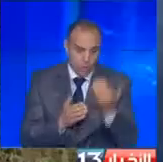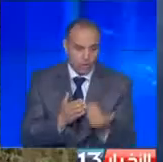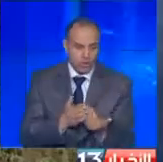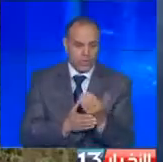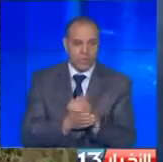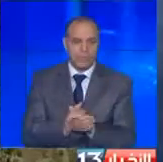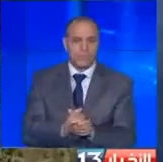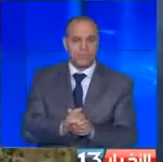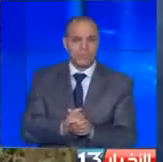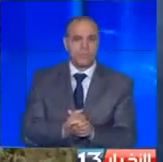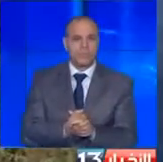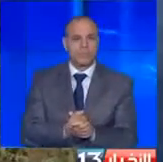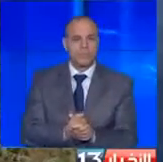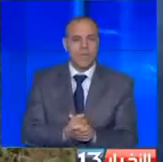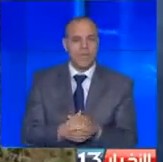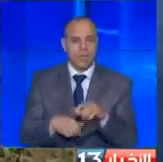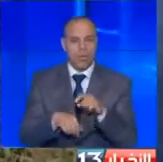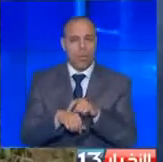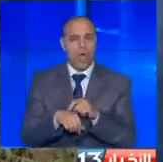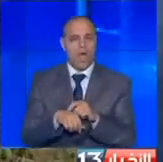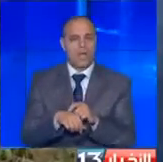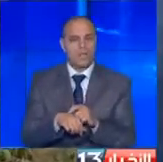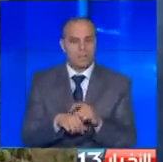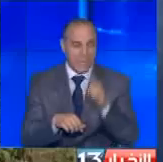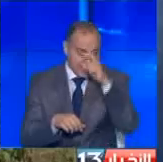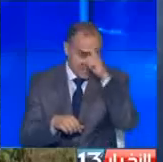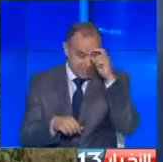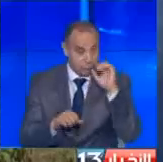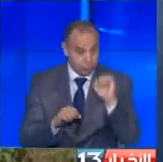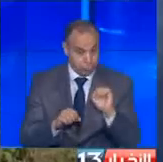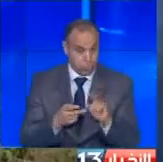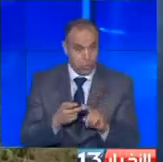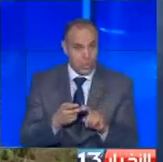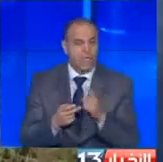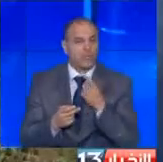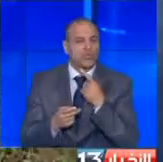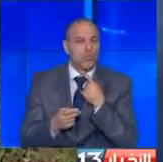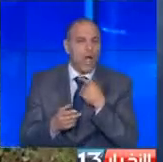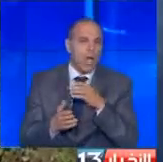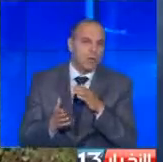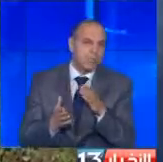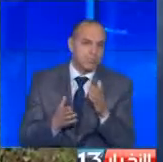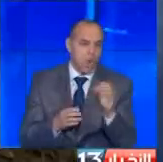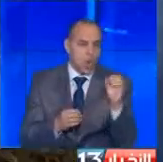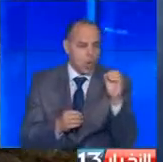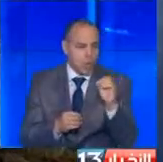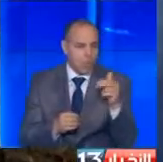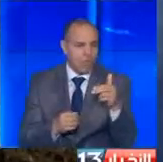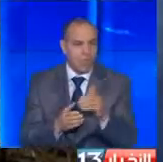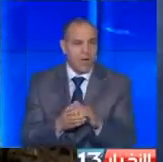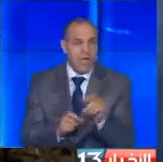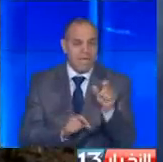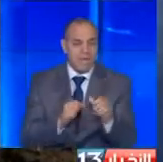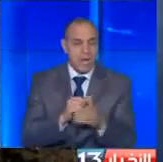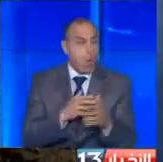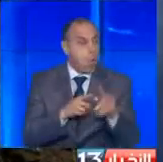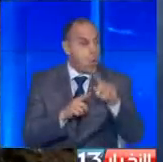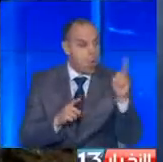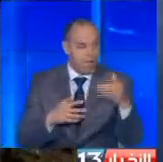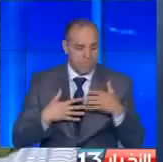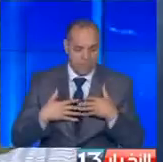ديجا تجي في بيريود في فترة صيفية، معناها من جوان لأكتوبر. الفلاحة فرحانين